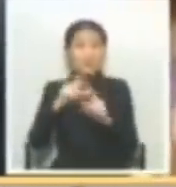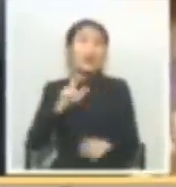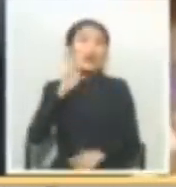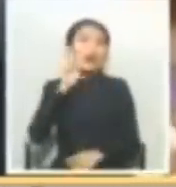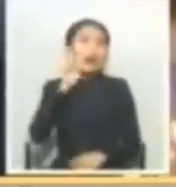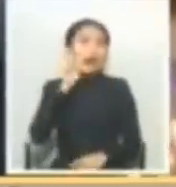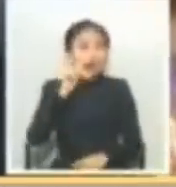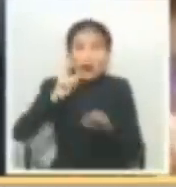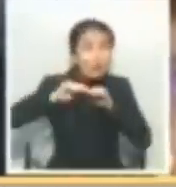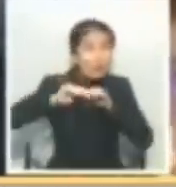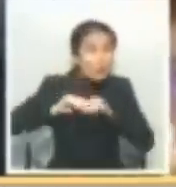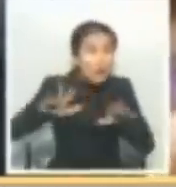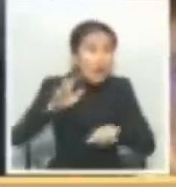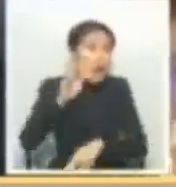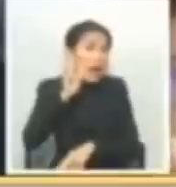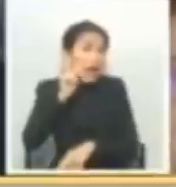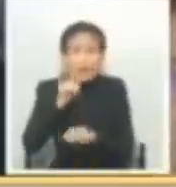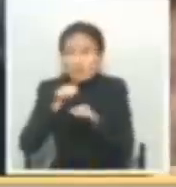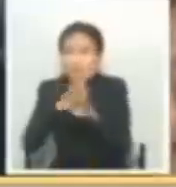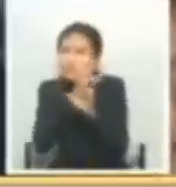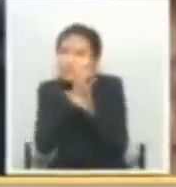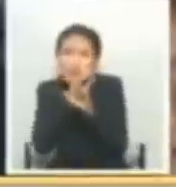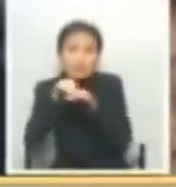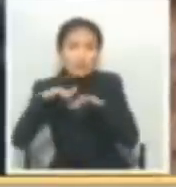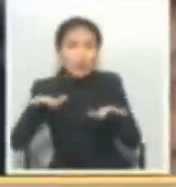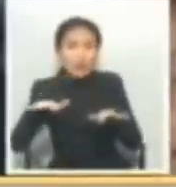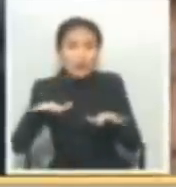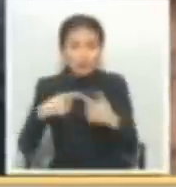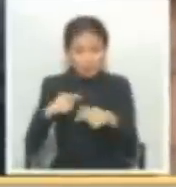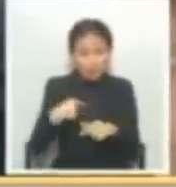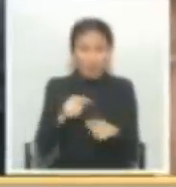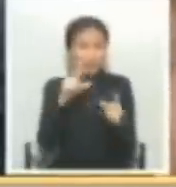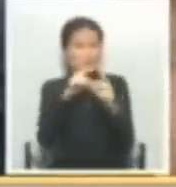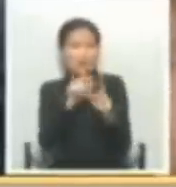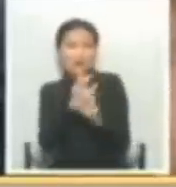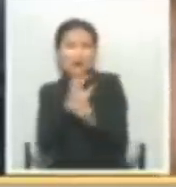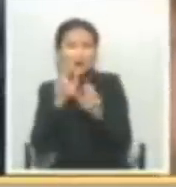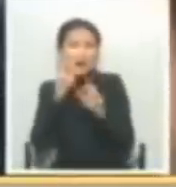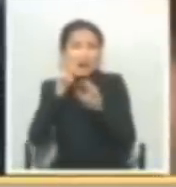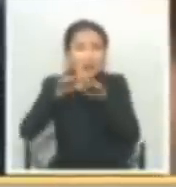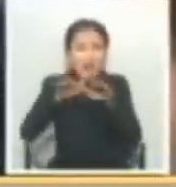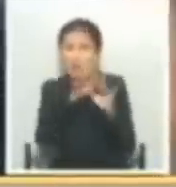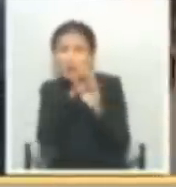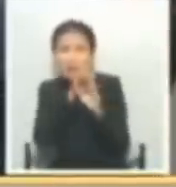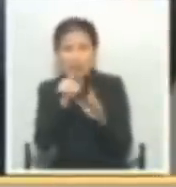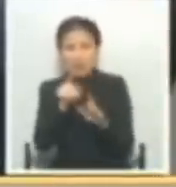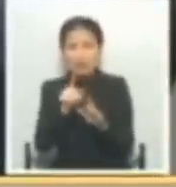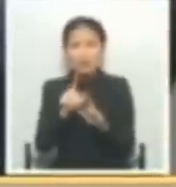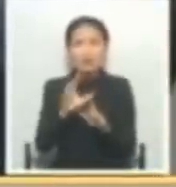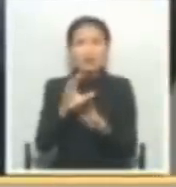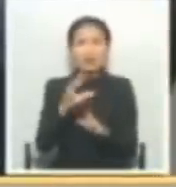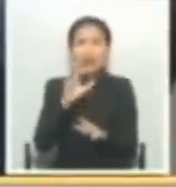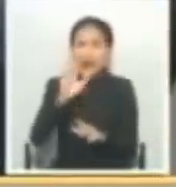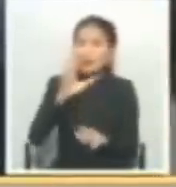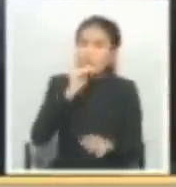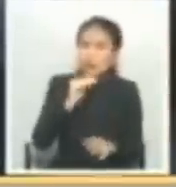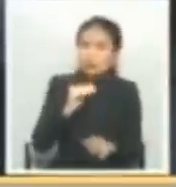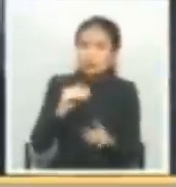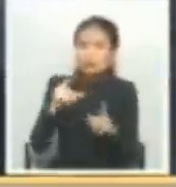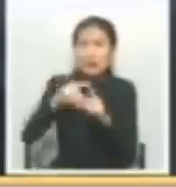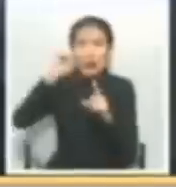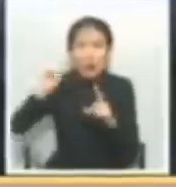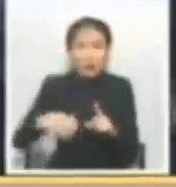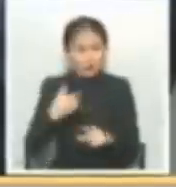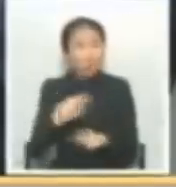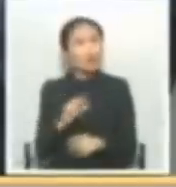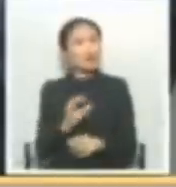ถอนคำว่าข่าวลือออกไปนะครับก็เลยใช้คำว่าที่บอกว่าซุบซิบกันนะไม่ให้พูดก็ไม่พูดตรงนี้แต่